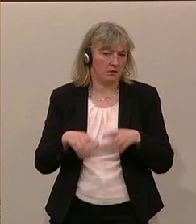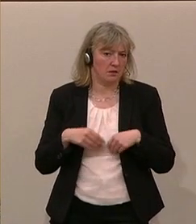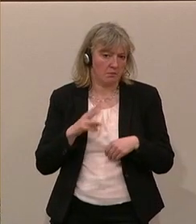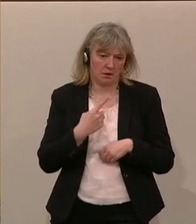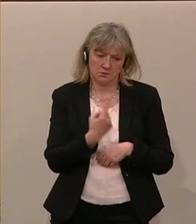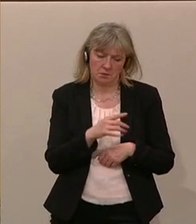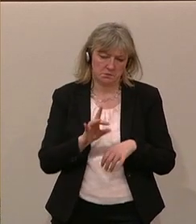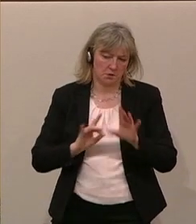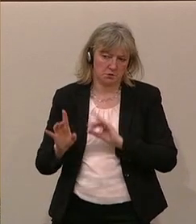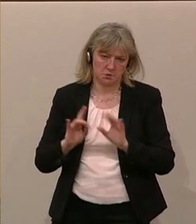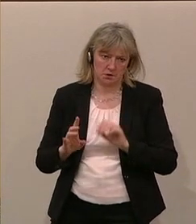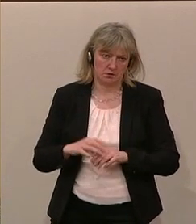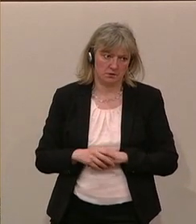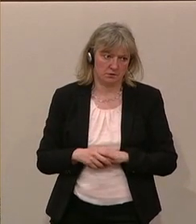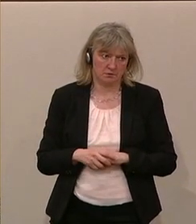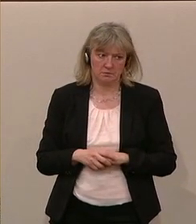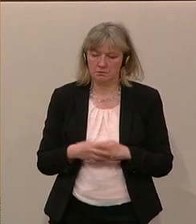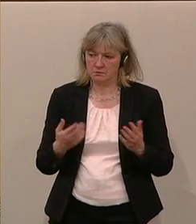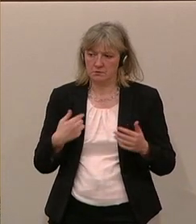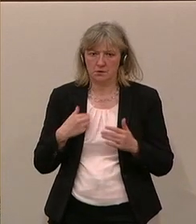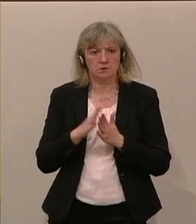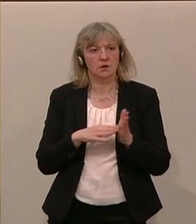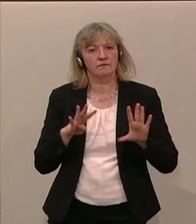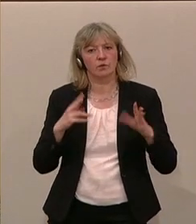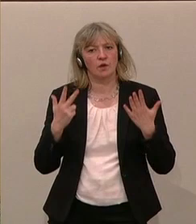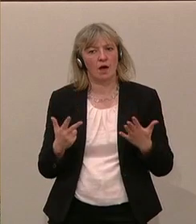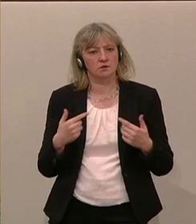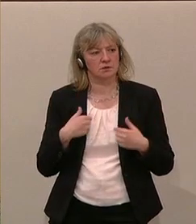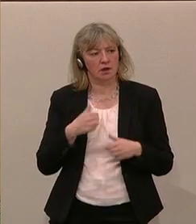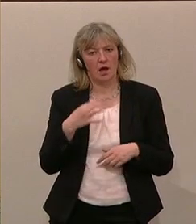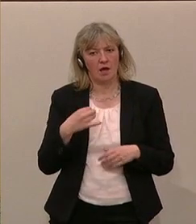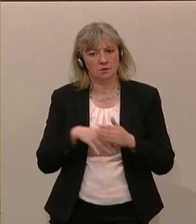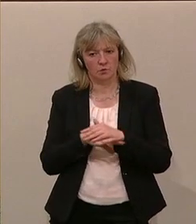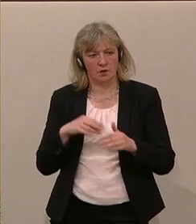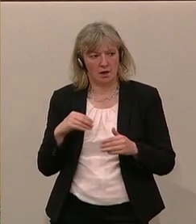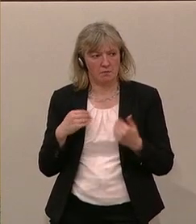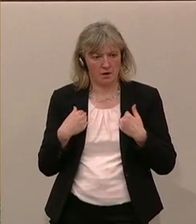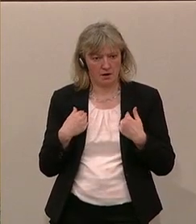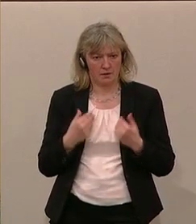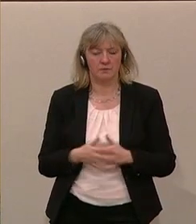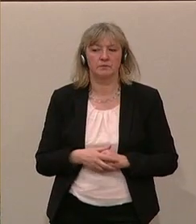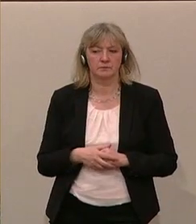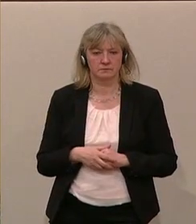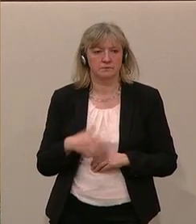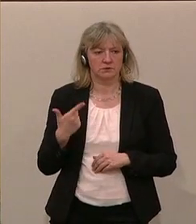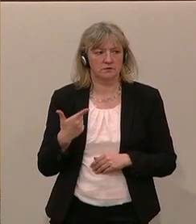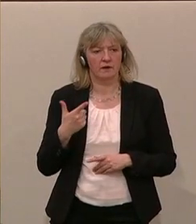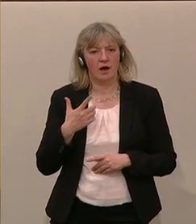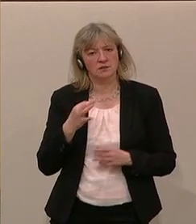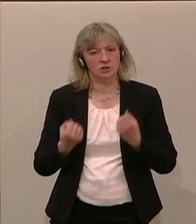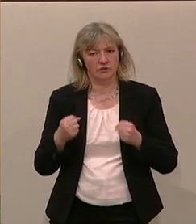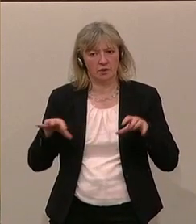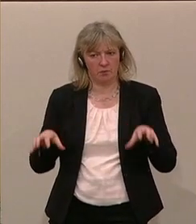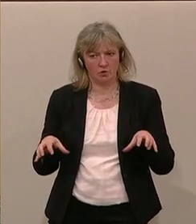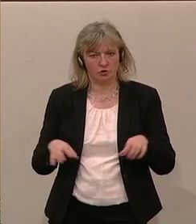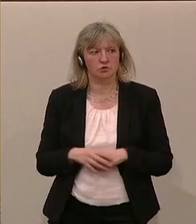Arbeitnehmer gewählt werden. Und ich bin seit 1984 Einzelunternehmer in 2 ganz schwierigen